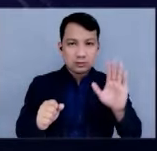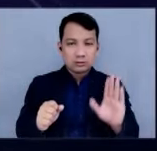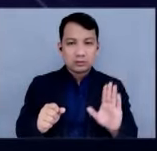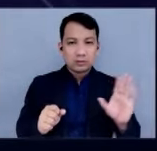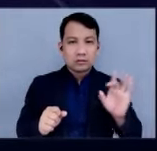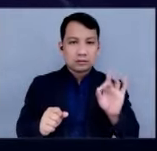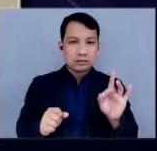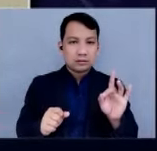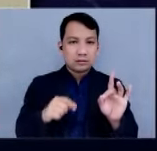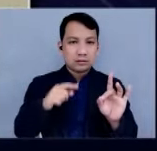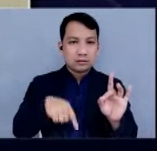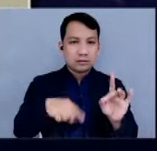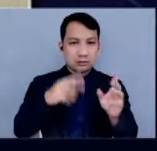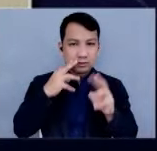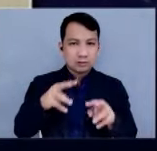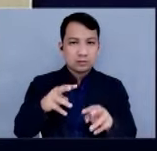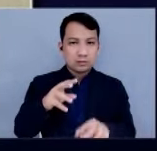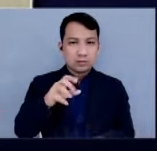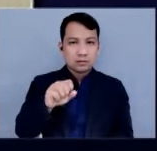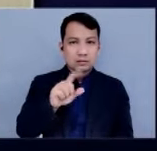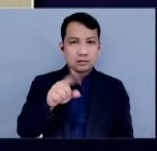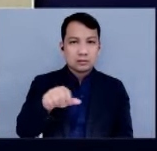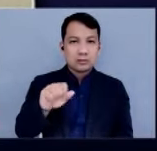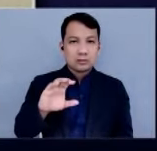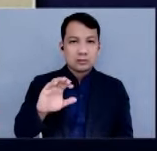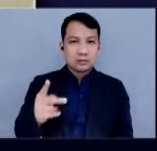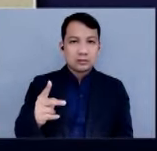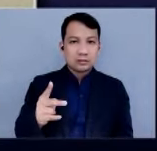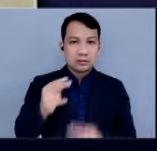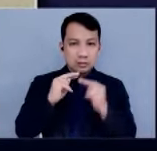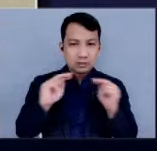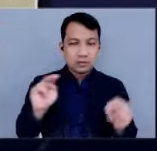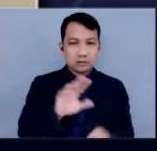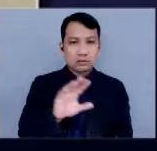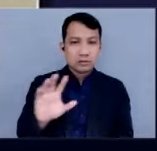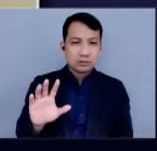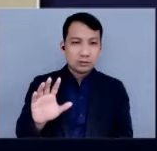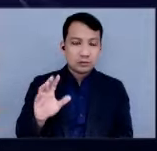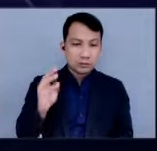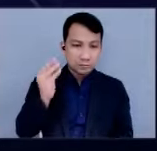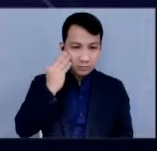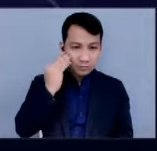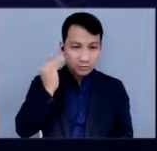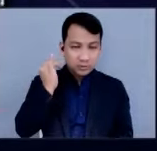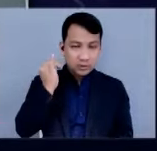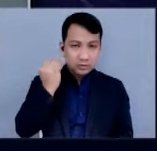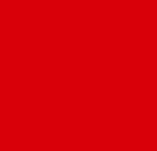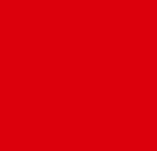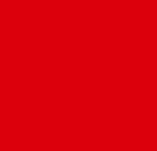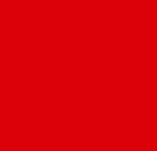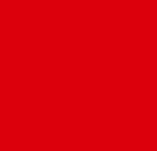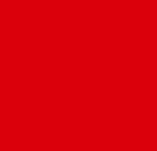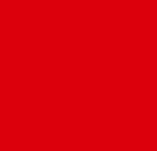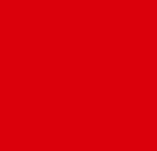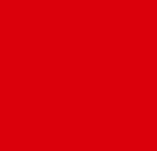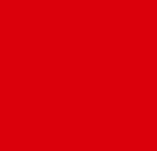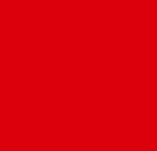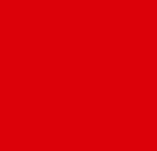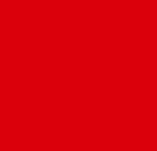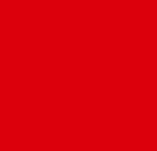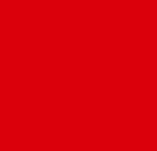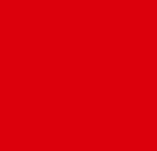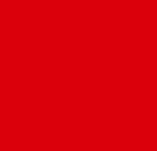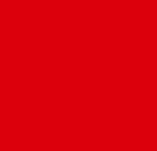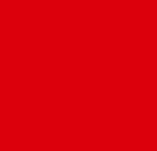naman mapapanood si Zach. Nagbabalita mula sa Frontline, MJ Marfori, News 5. Mga